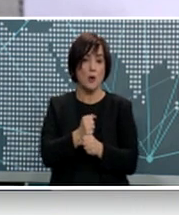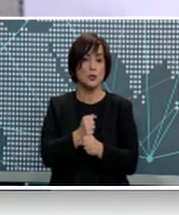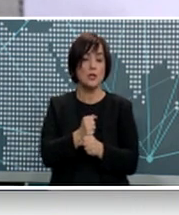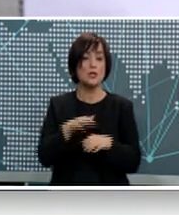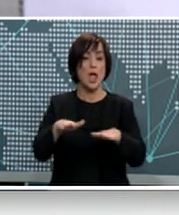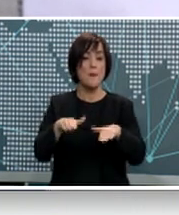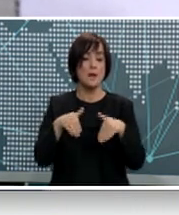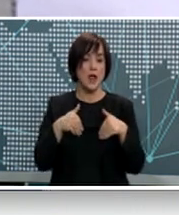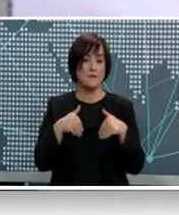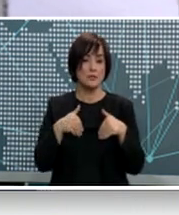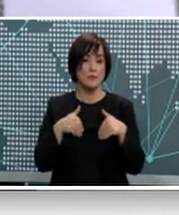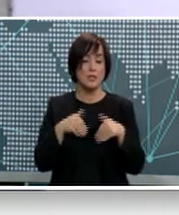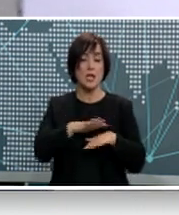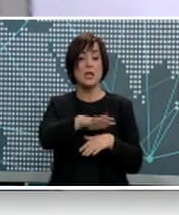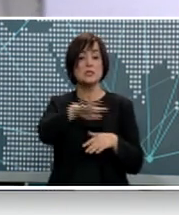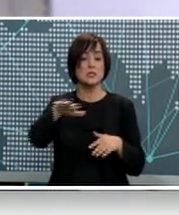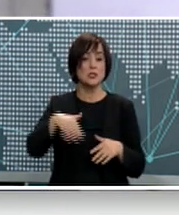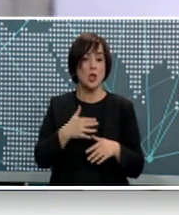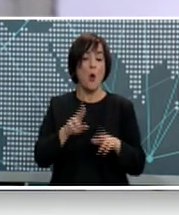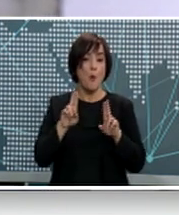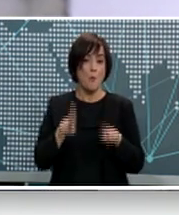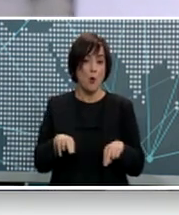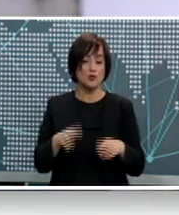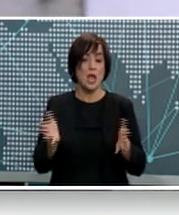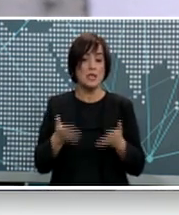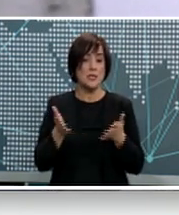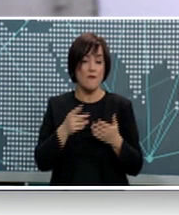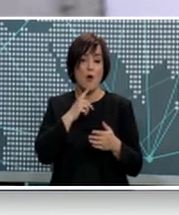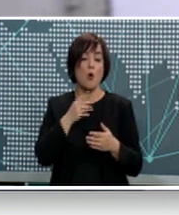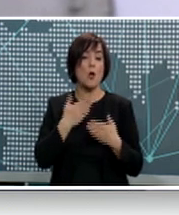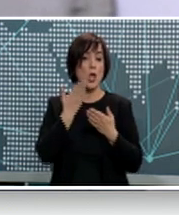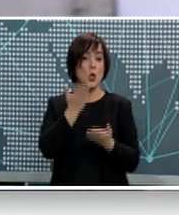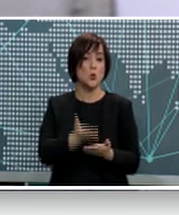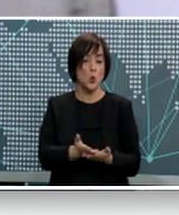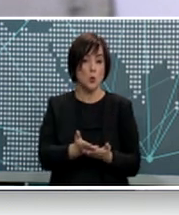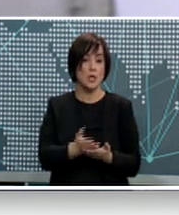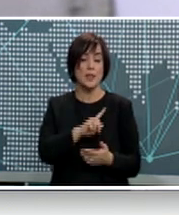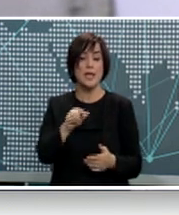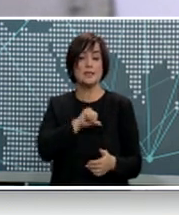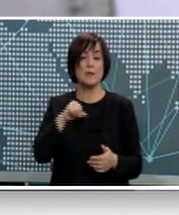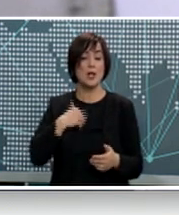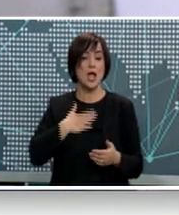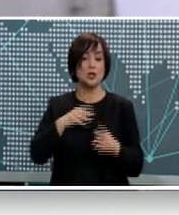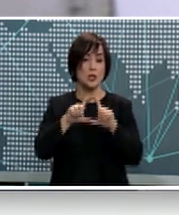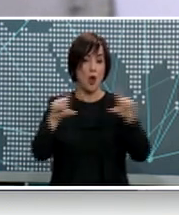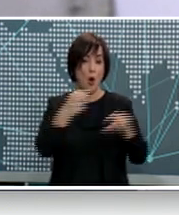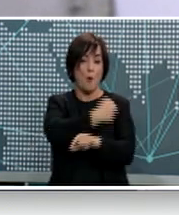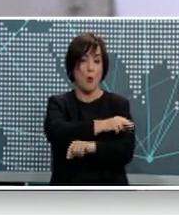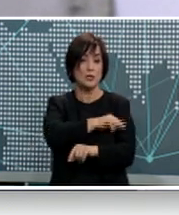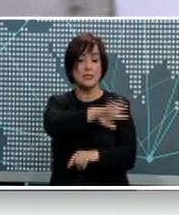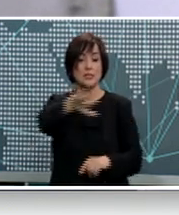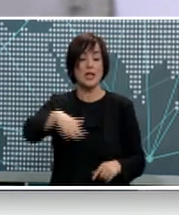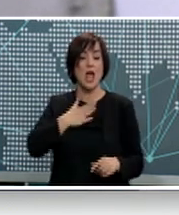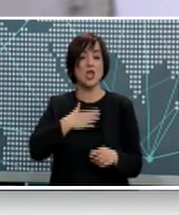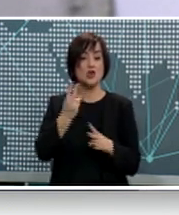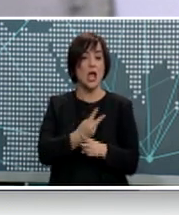се преземат сите можни интервенции кои што ги нуди не само нашата установа, туку и целата наша